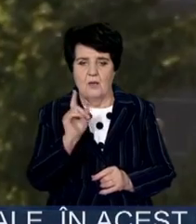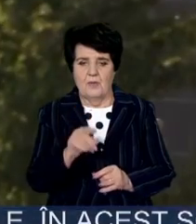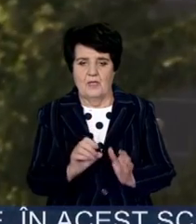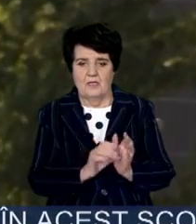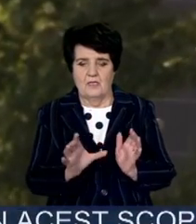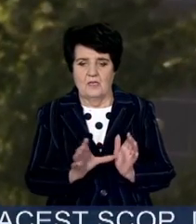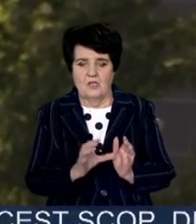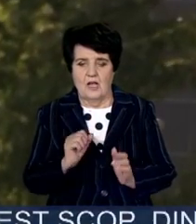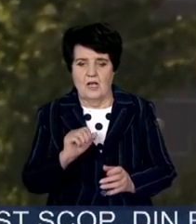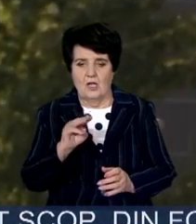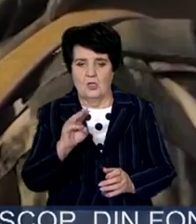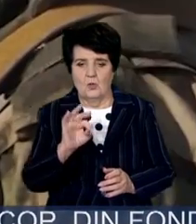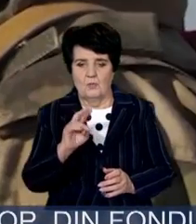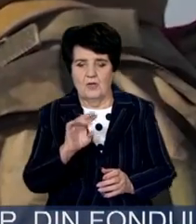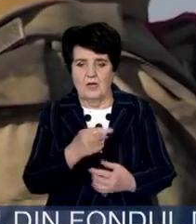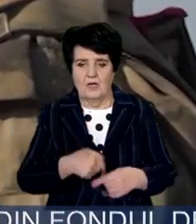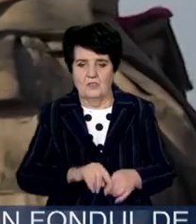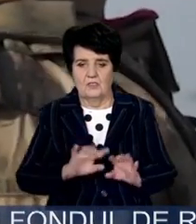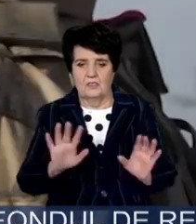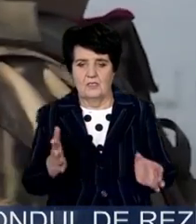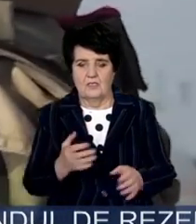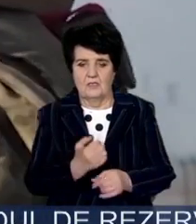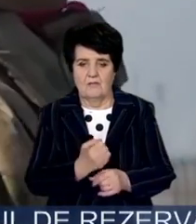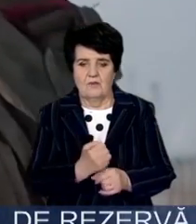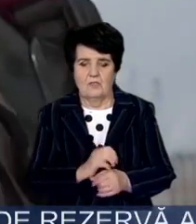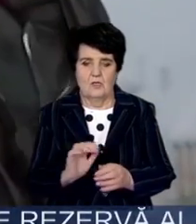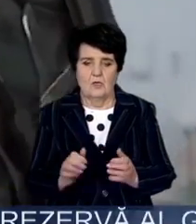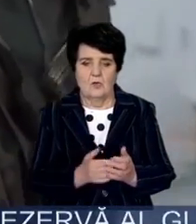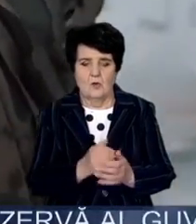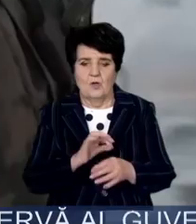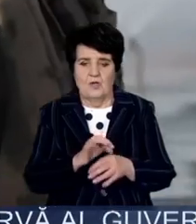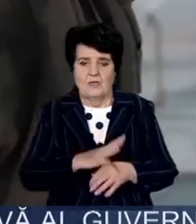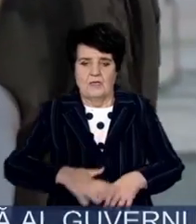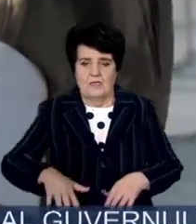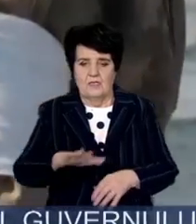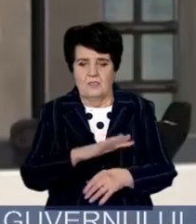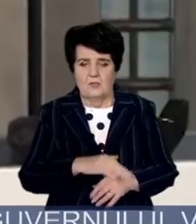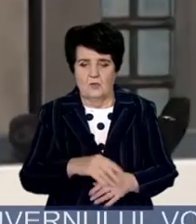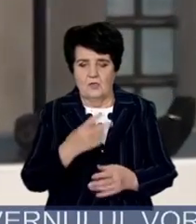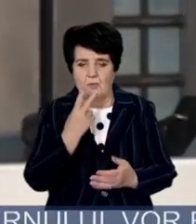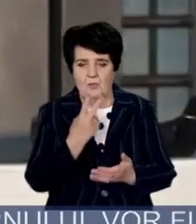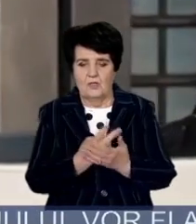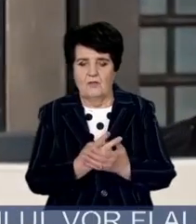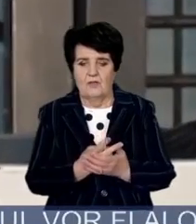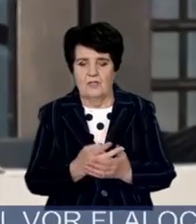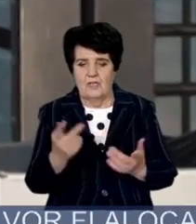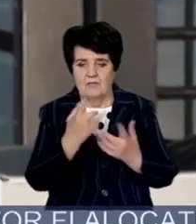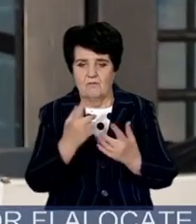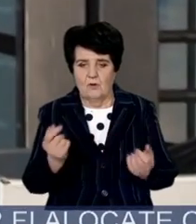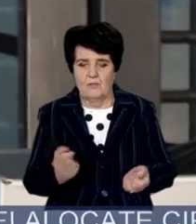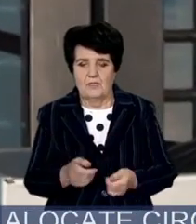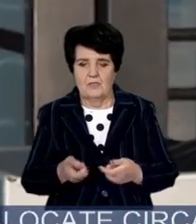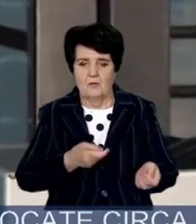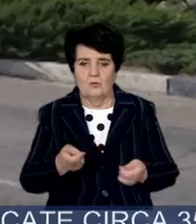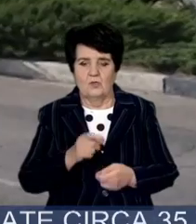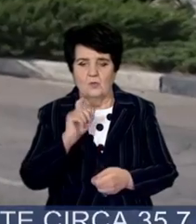Energie Atomică. Acest incident s-a produs după noi bombardamente în zonă, potrivit informațiilor furnizate de